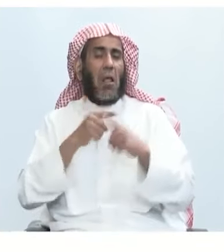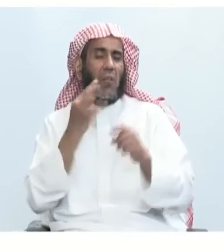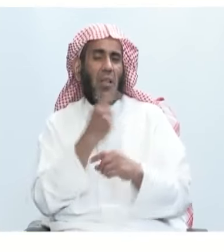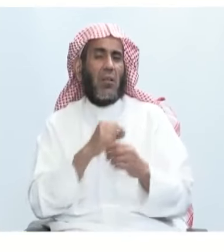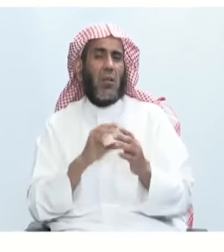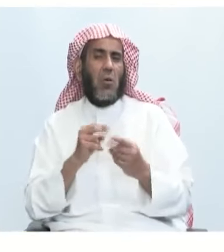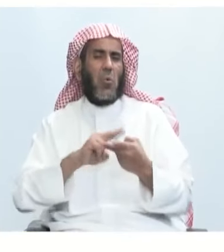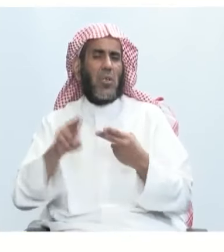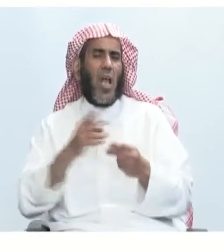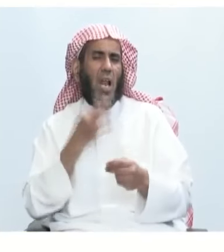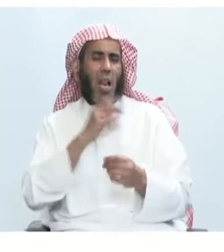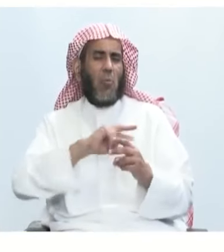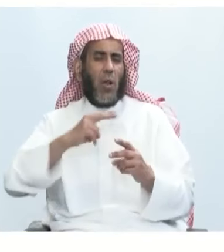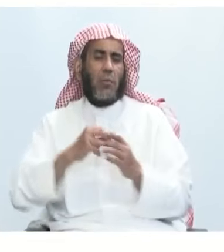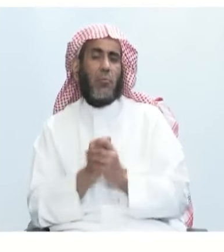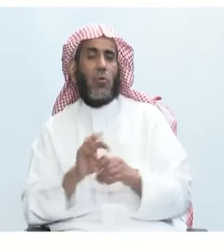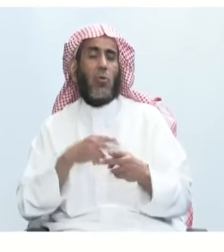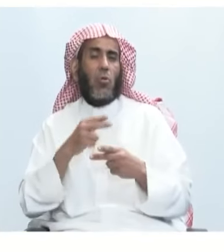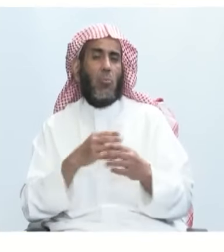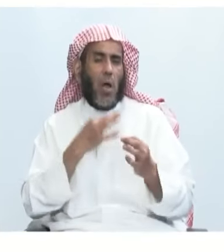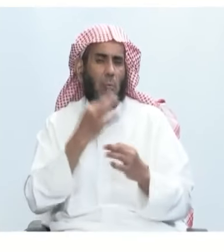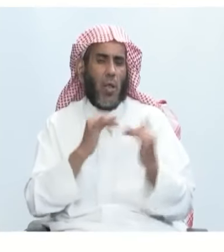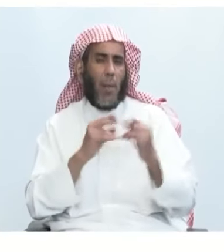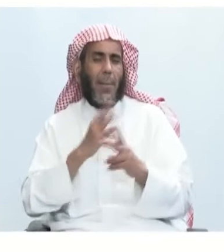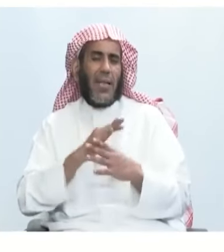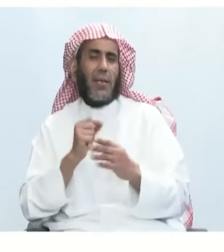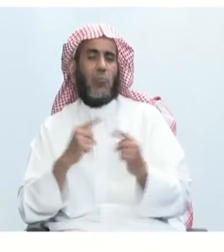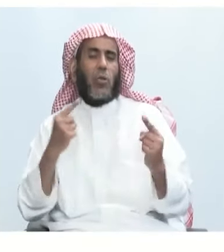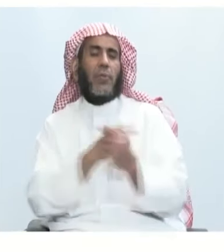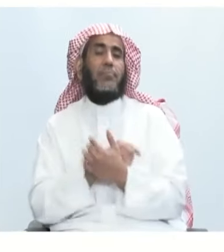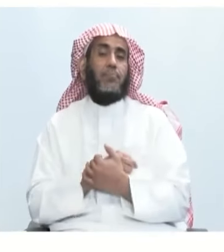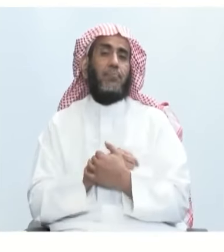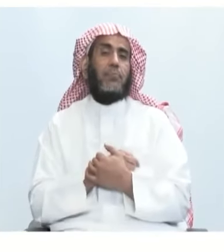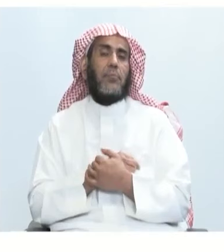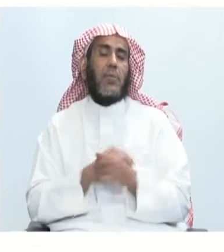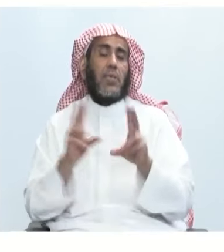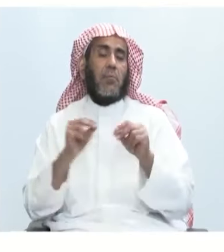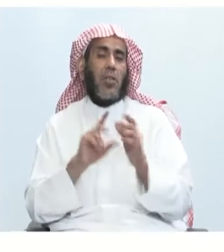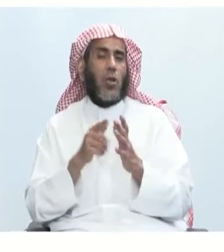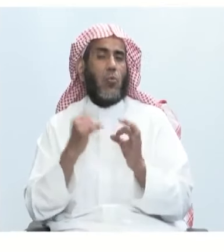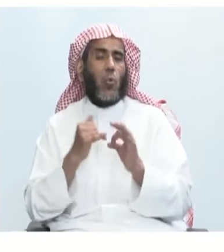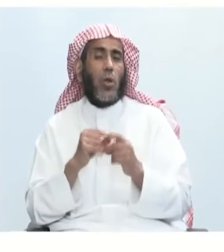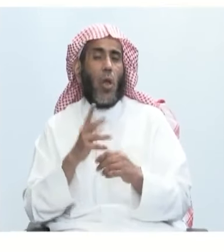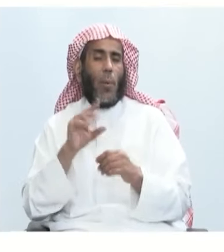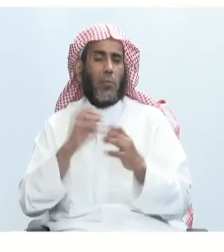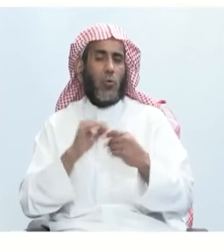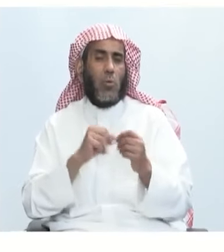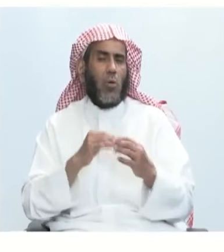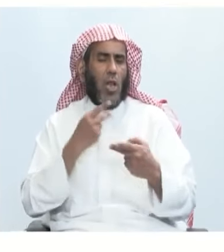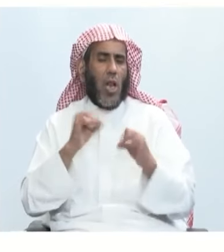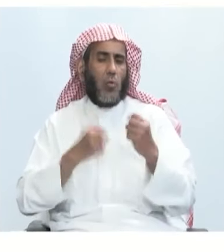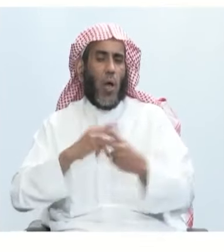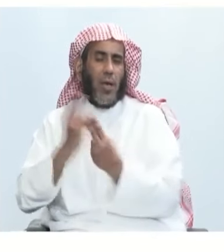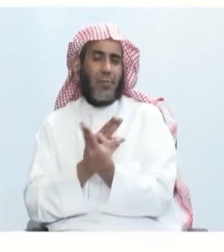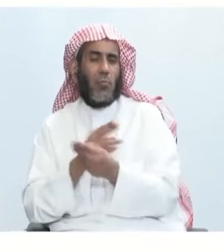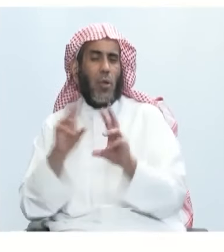وايضا الرسائل الكلاميه وغير الكلاميه وثم المحادثه بين مختلفين تمثيل ايضا هنا يقوم عدد من الطلاب بسرد الادوار